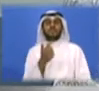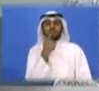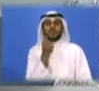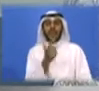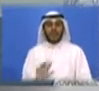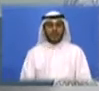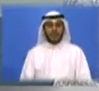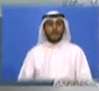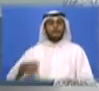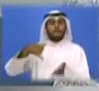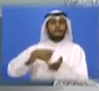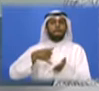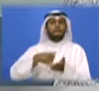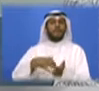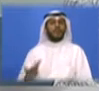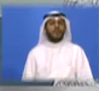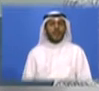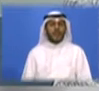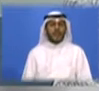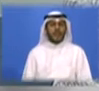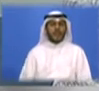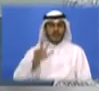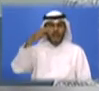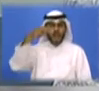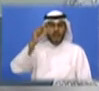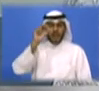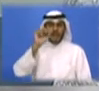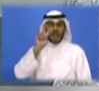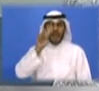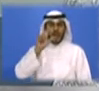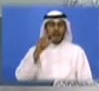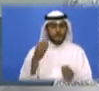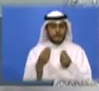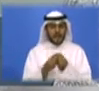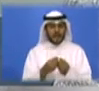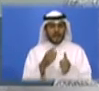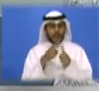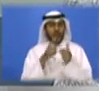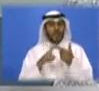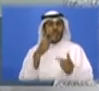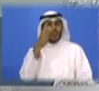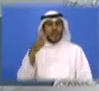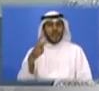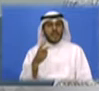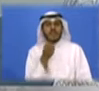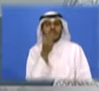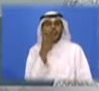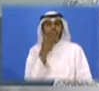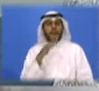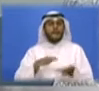العقيل الصحي علشان خدمة مراجعات منطقة الأحمد الصحية. يوم 22 أكتوبر مركز الزهرة